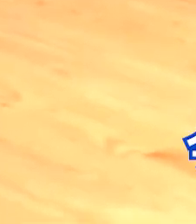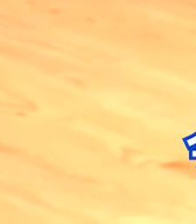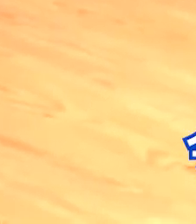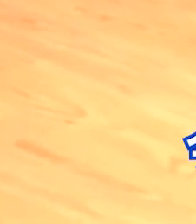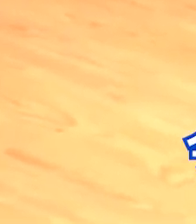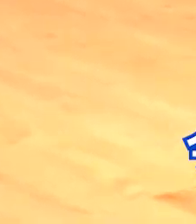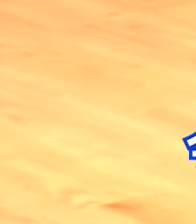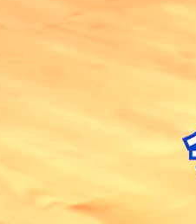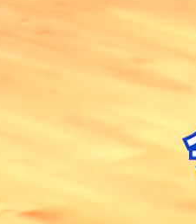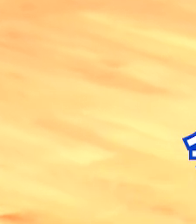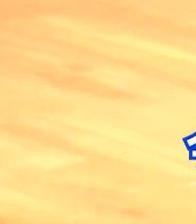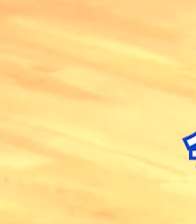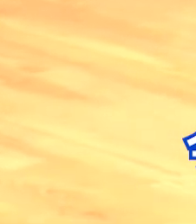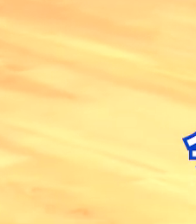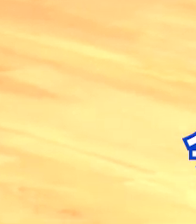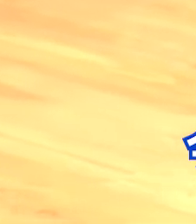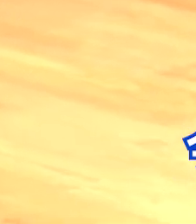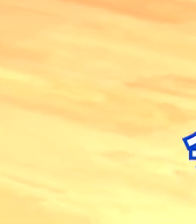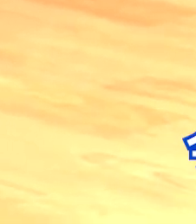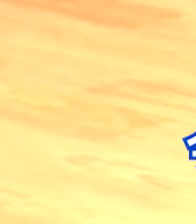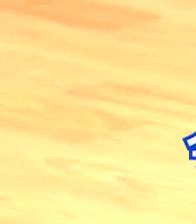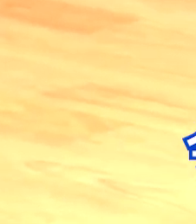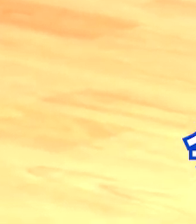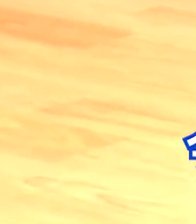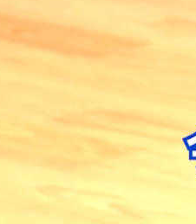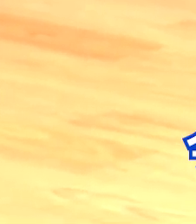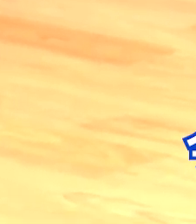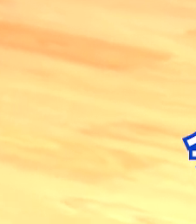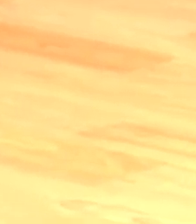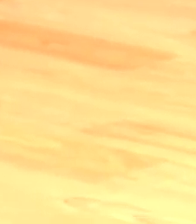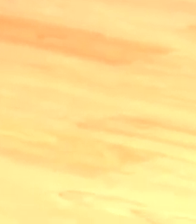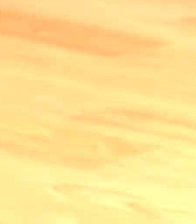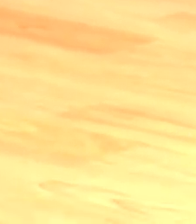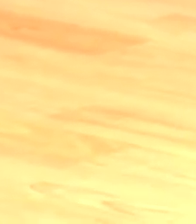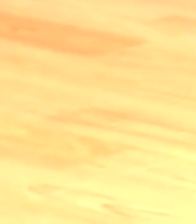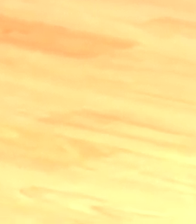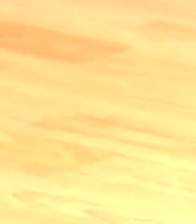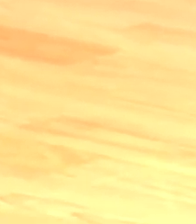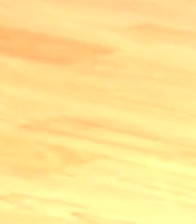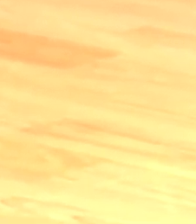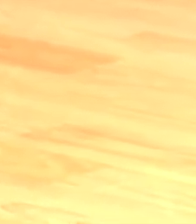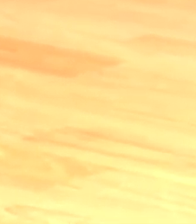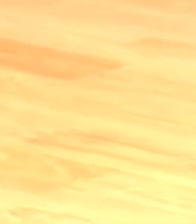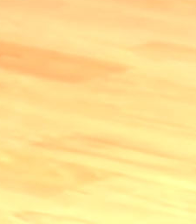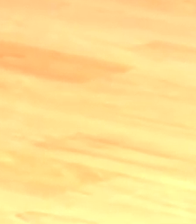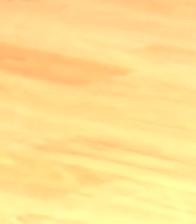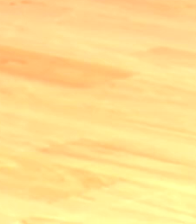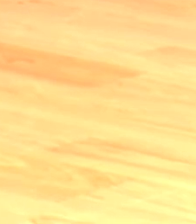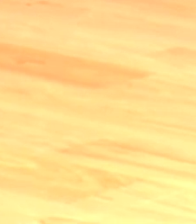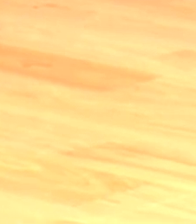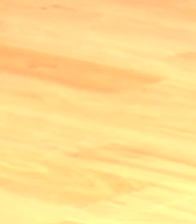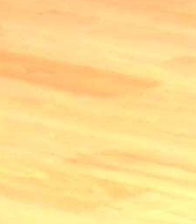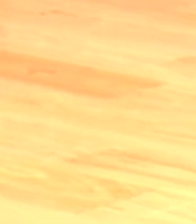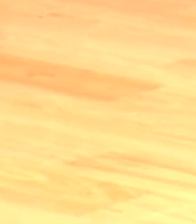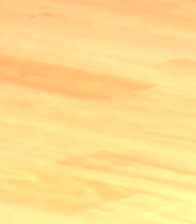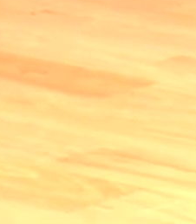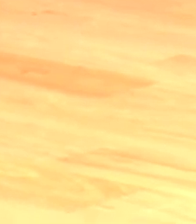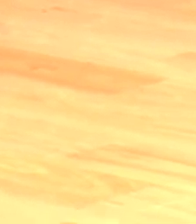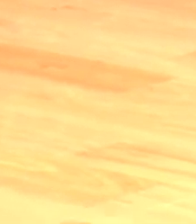もう今回のイベントねこうゆうちゃんの優しい感じになっていること優しいイベントなどと思いますね